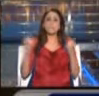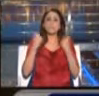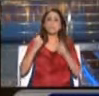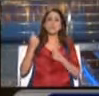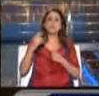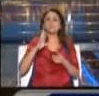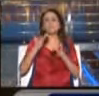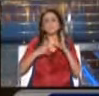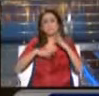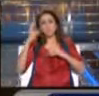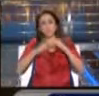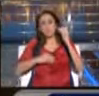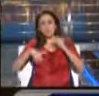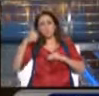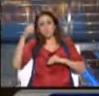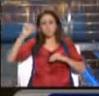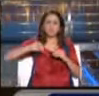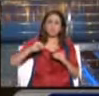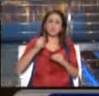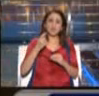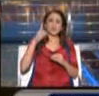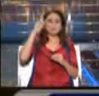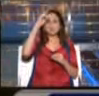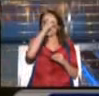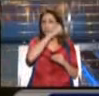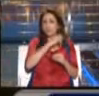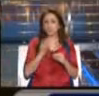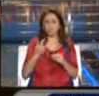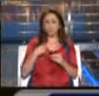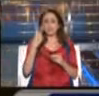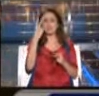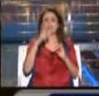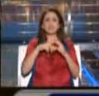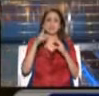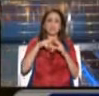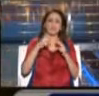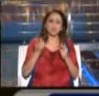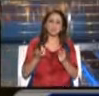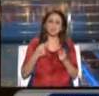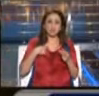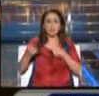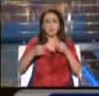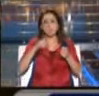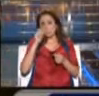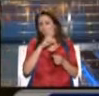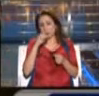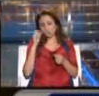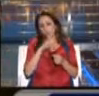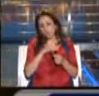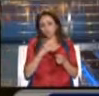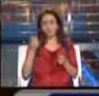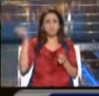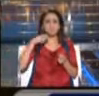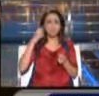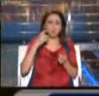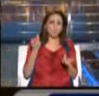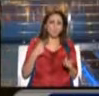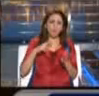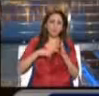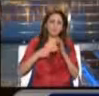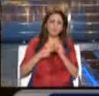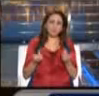ربنا كرمنا. الان الامور اصبحت صعبه جدا، قال لي ما قداميش غير سكتين ثانيين، اما ان انا تاجر في المخدرات واما ان انا اشتغل بلطجي، وانا مش هعمل ده ولا